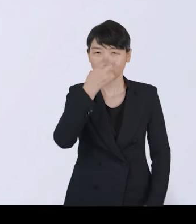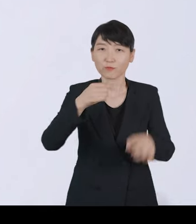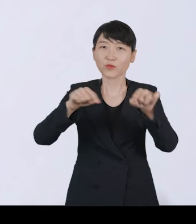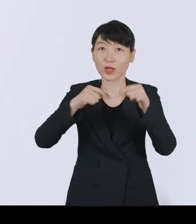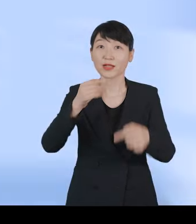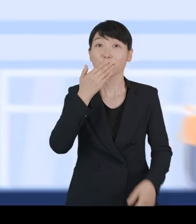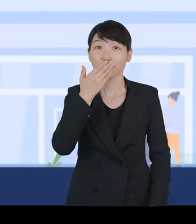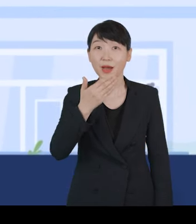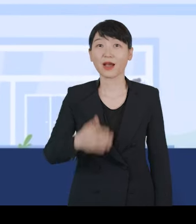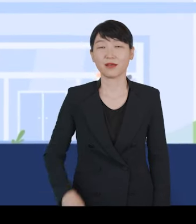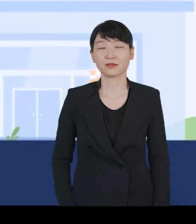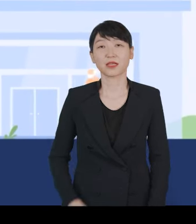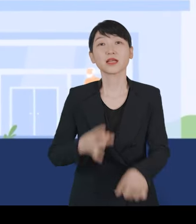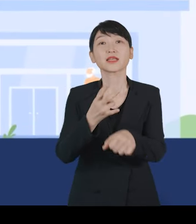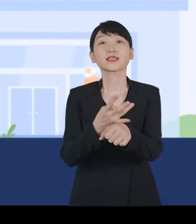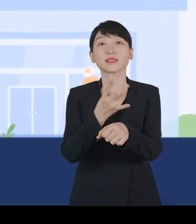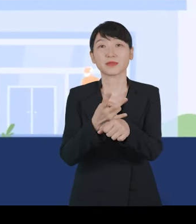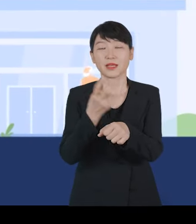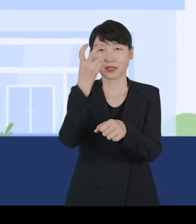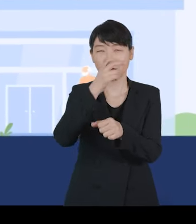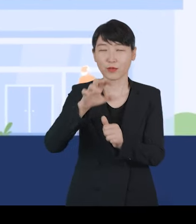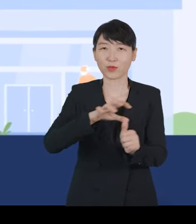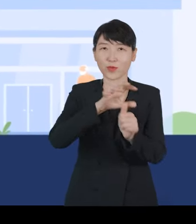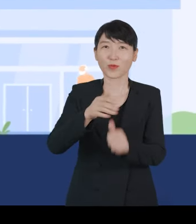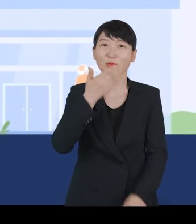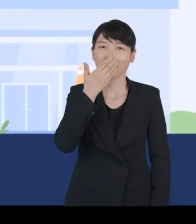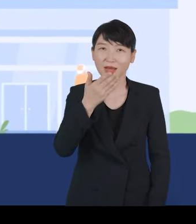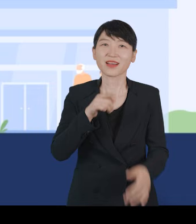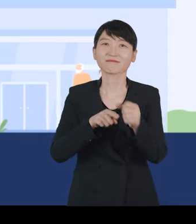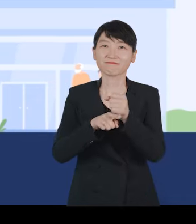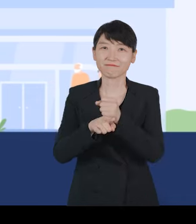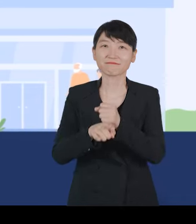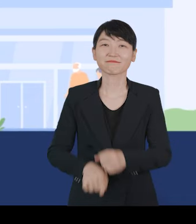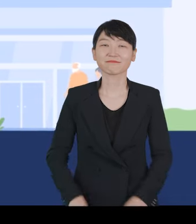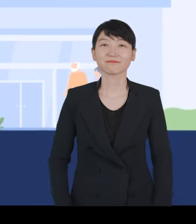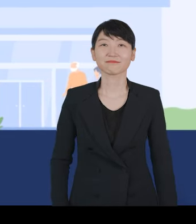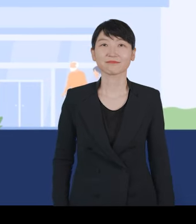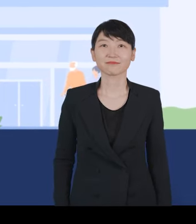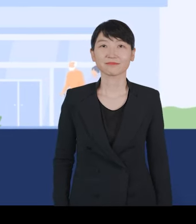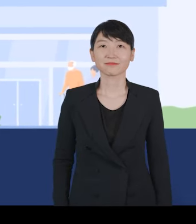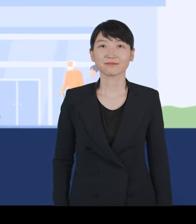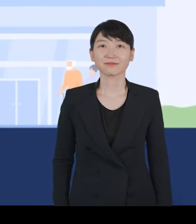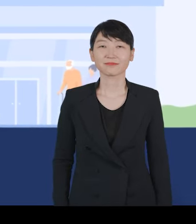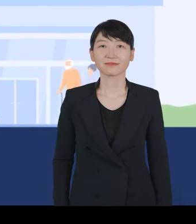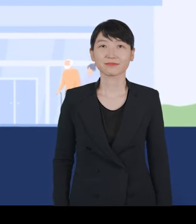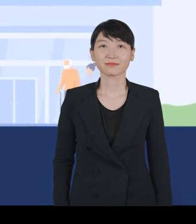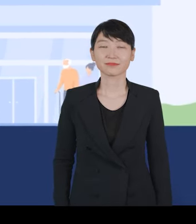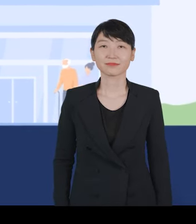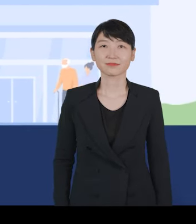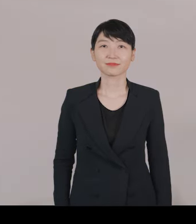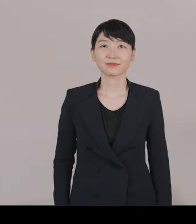시스템으로 언제 어디서나 24시간 돌봄이 가능하다는 장점을 갖추고 있습니다.